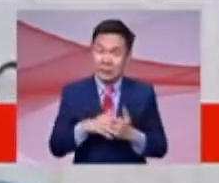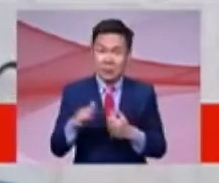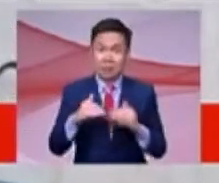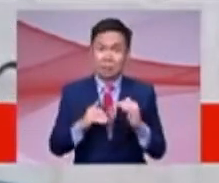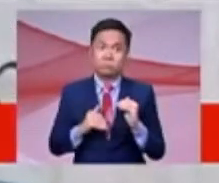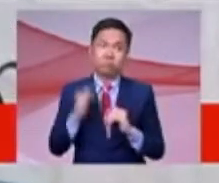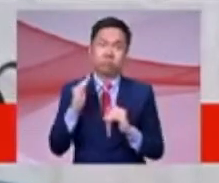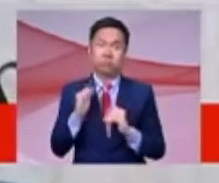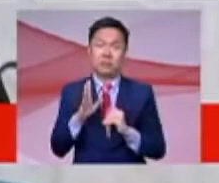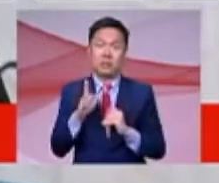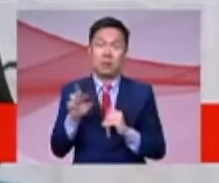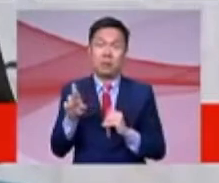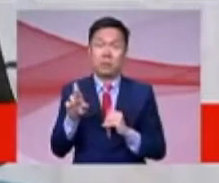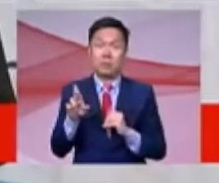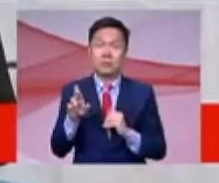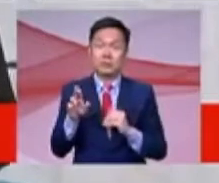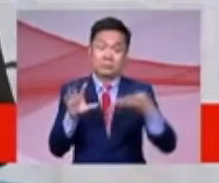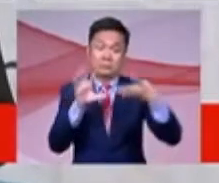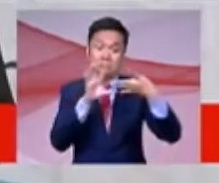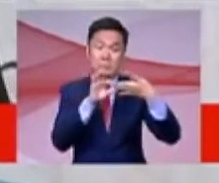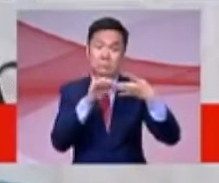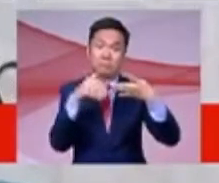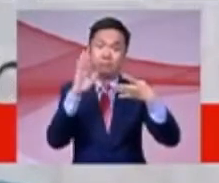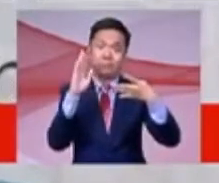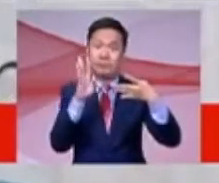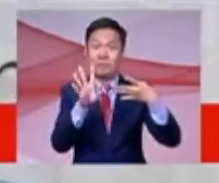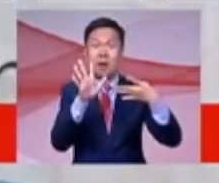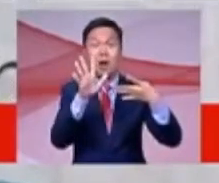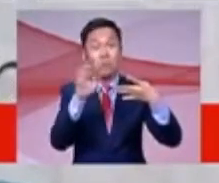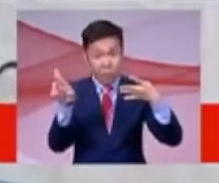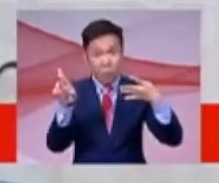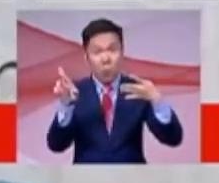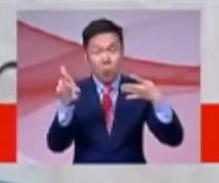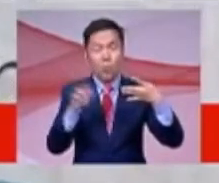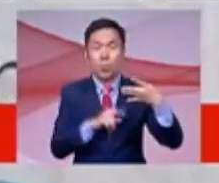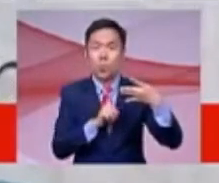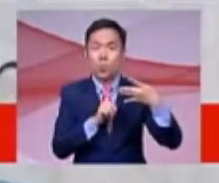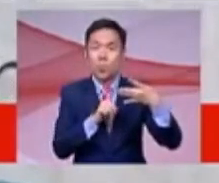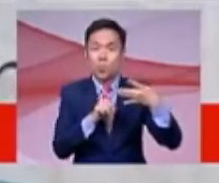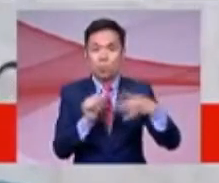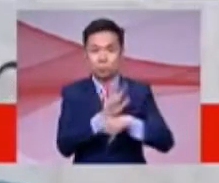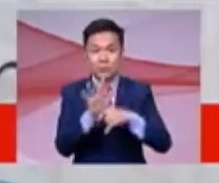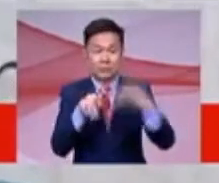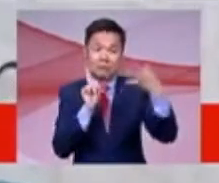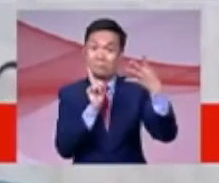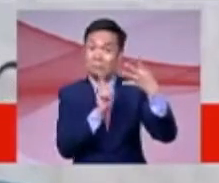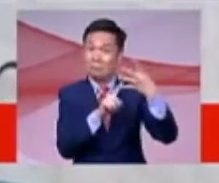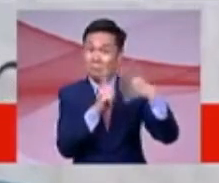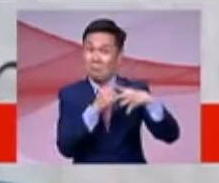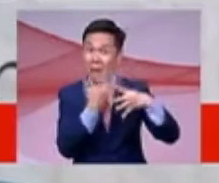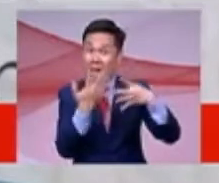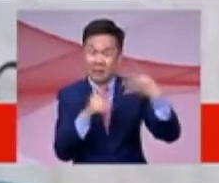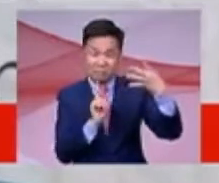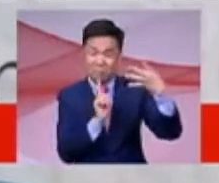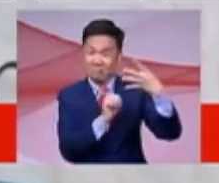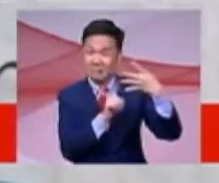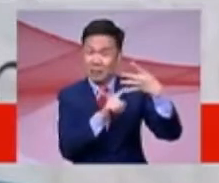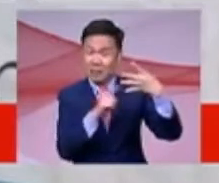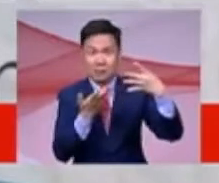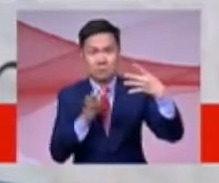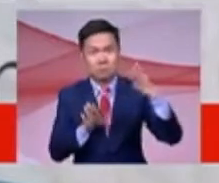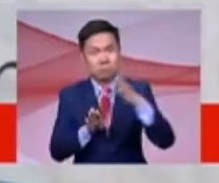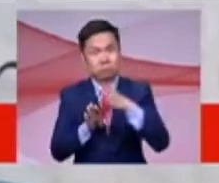5,000 kes pada pertengahan bulan Mei. Dan dalam akhir bulan Mei, mungkin kes akan meningkat